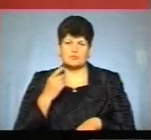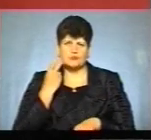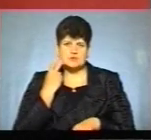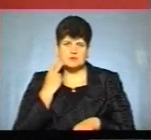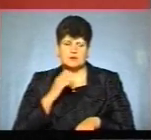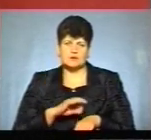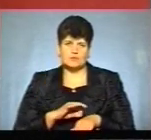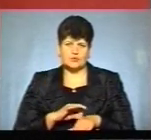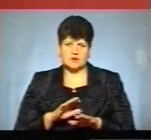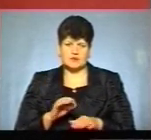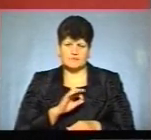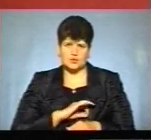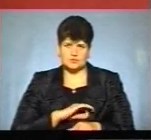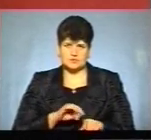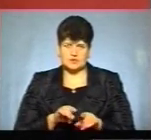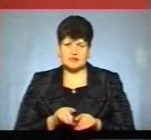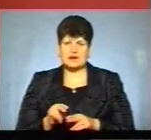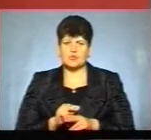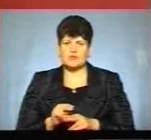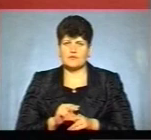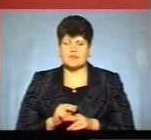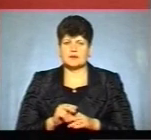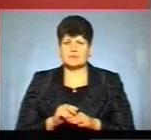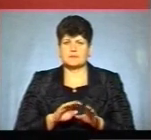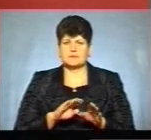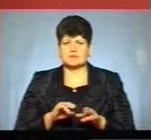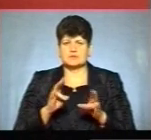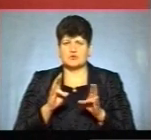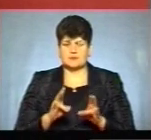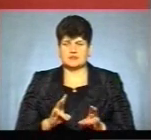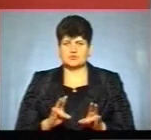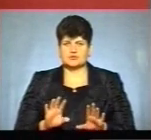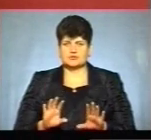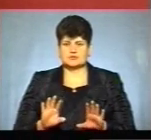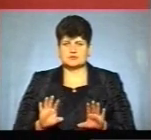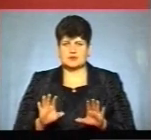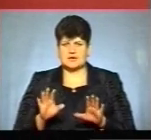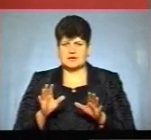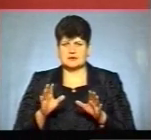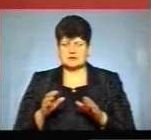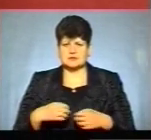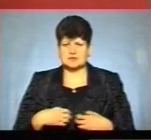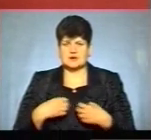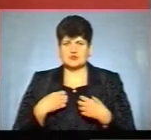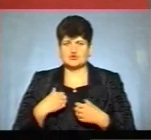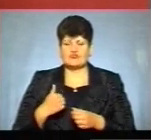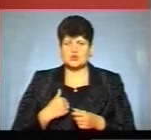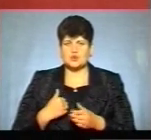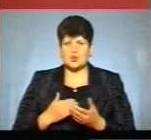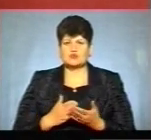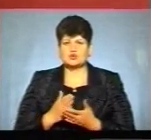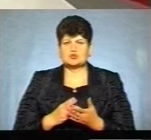використовують. Також використовують для лікування посттравматичного стресового розладу, особливо військовослужбовців.